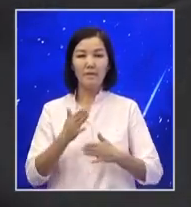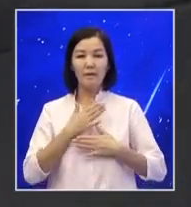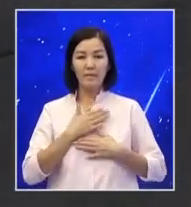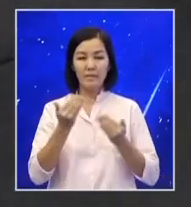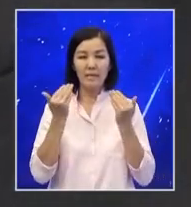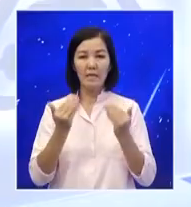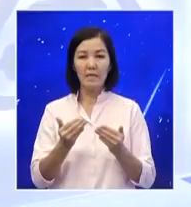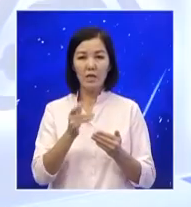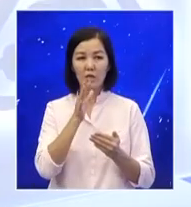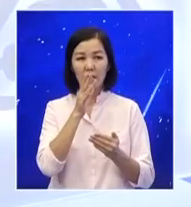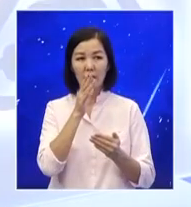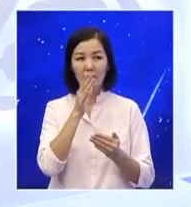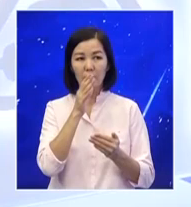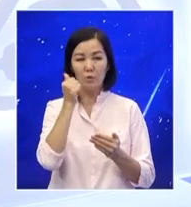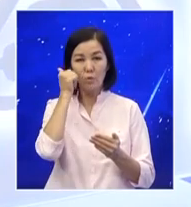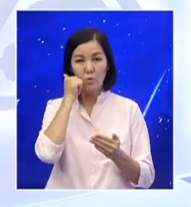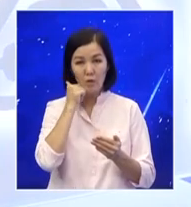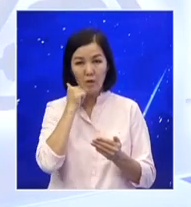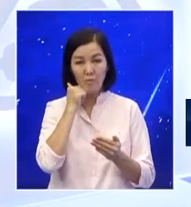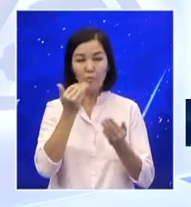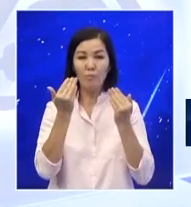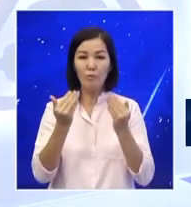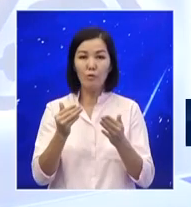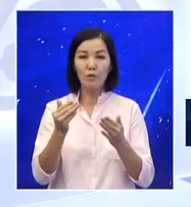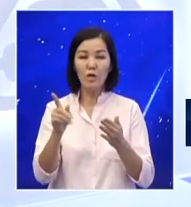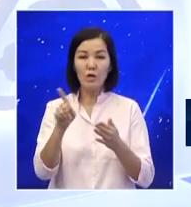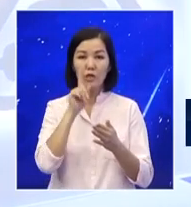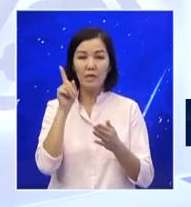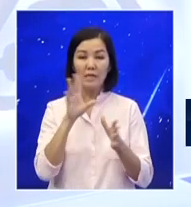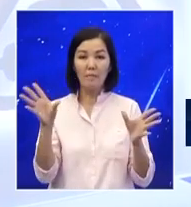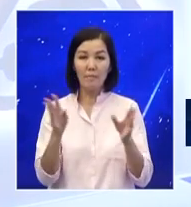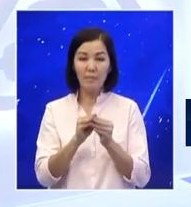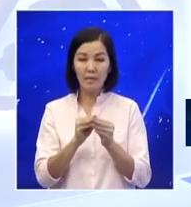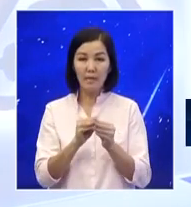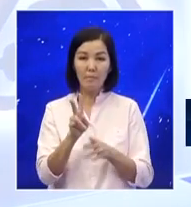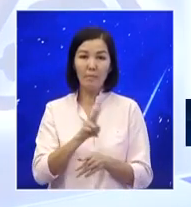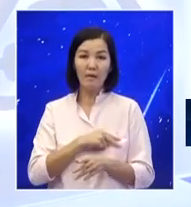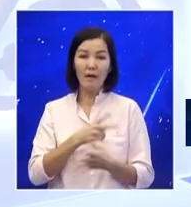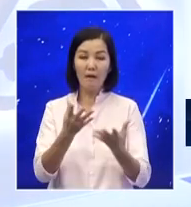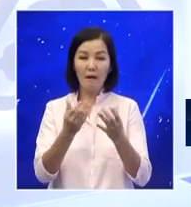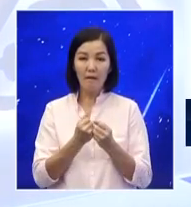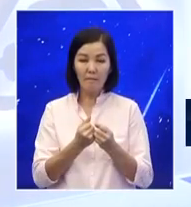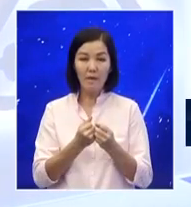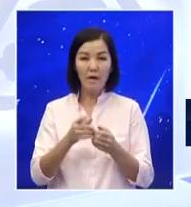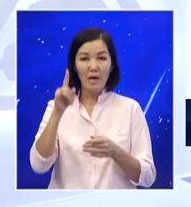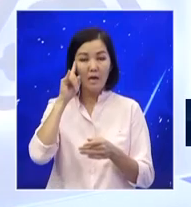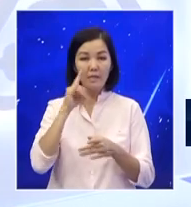жасымыз келгеніне қарамастан бүгінгі жастардан қалыспай әлі де болса